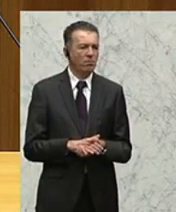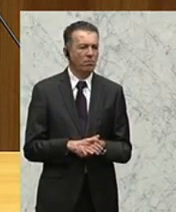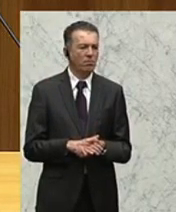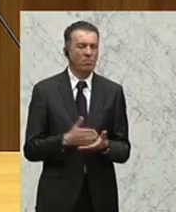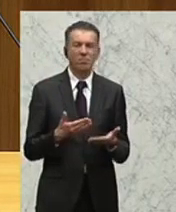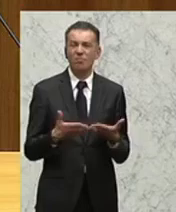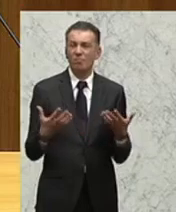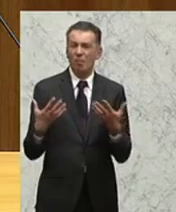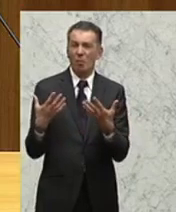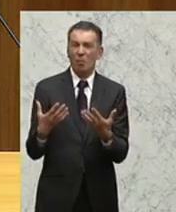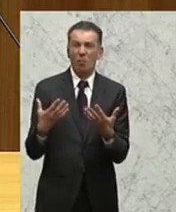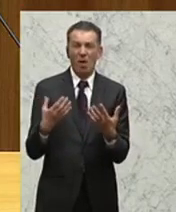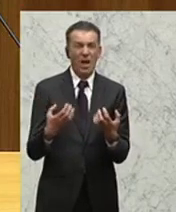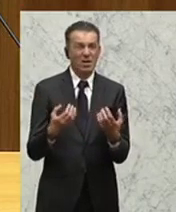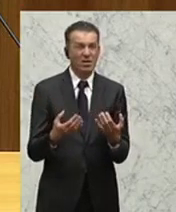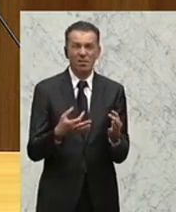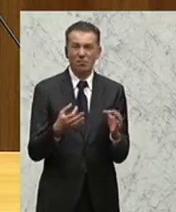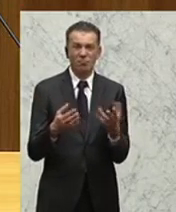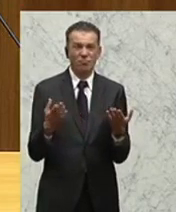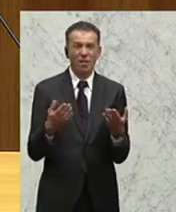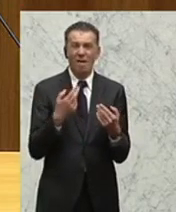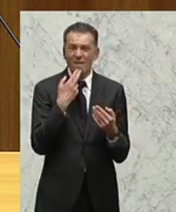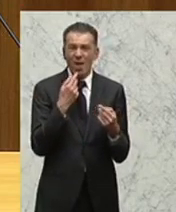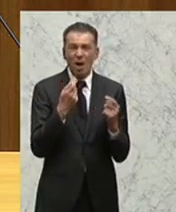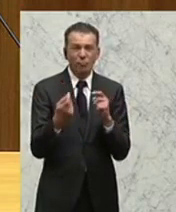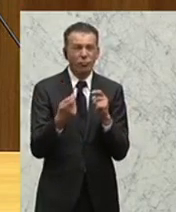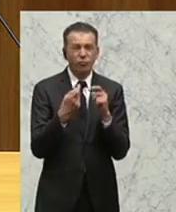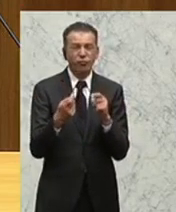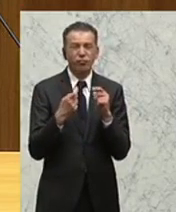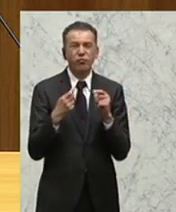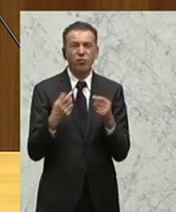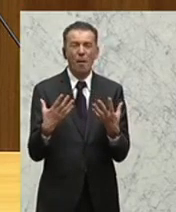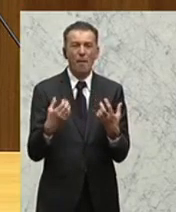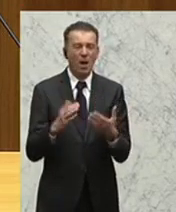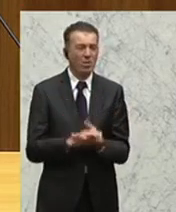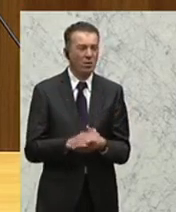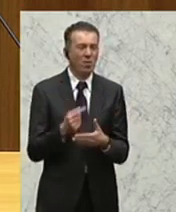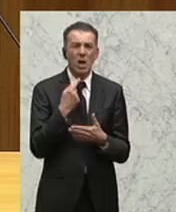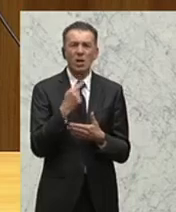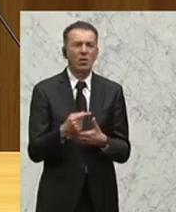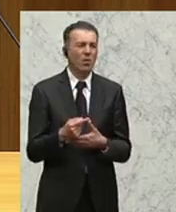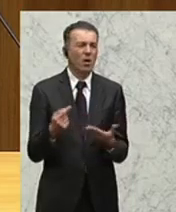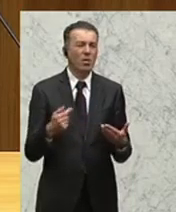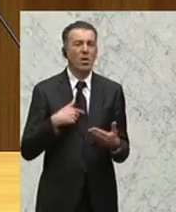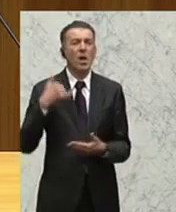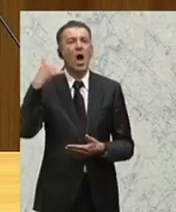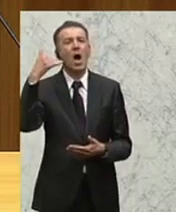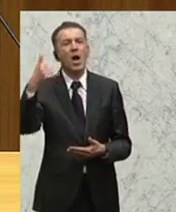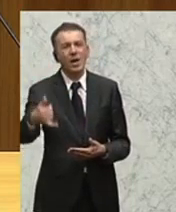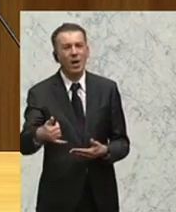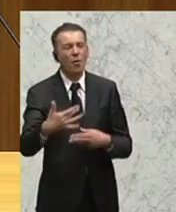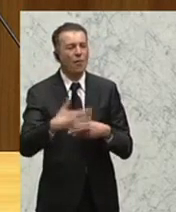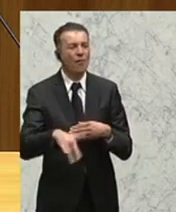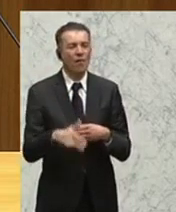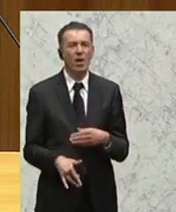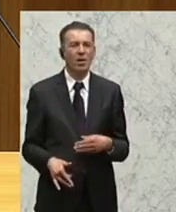Diskussionsbeiträge von der Praxis sind, wie weit weg da manche Beiträge waren, die sogar gesagt haben, ich habe einen Wirt angerufen. Einen Wirt brauche ich nicht